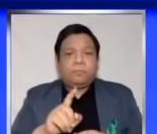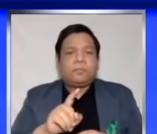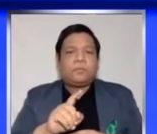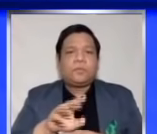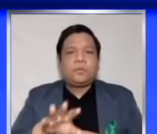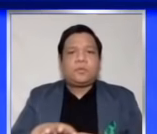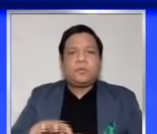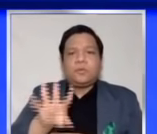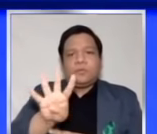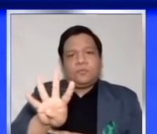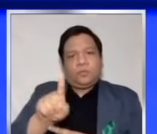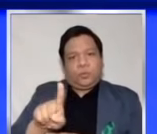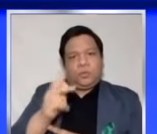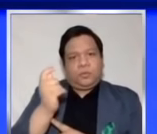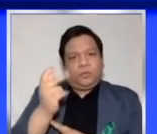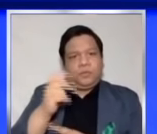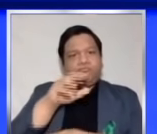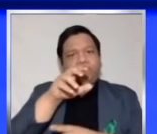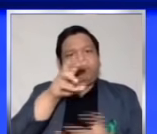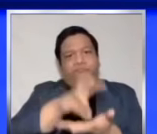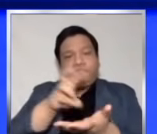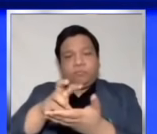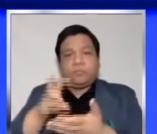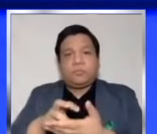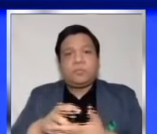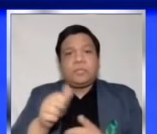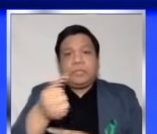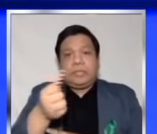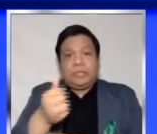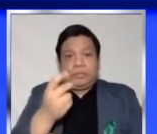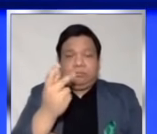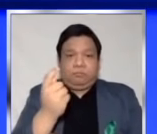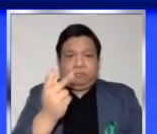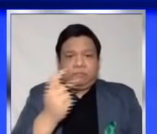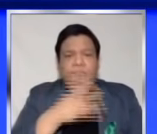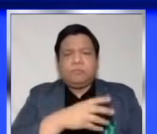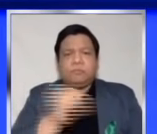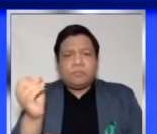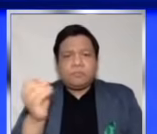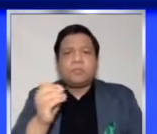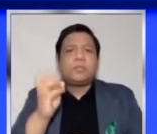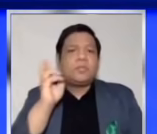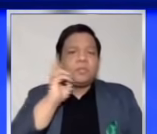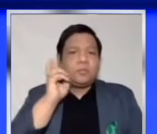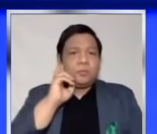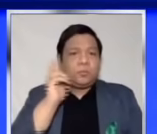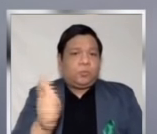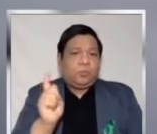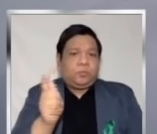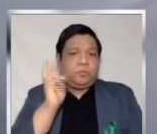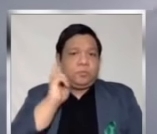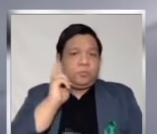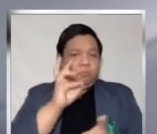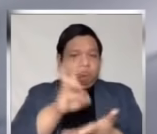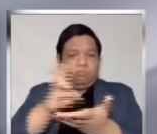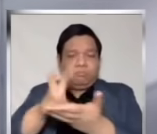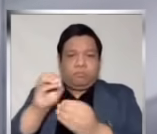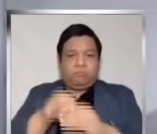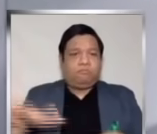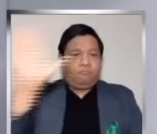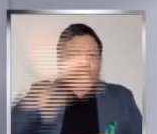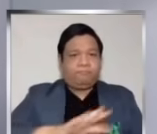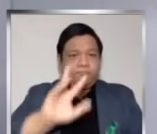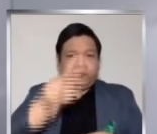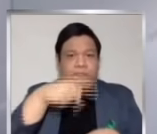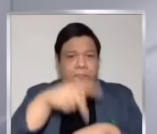station, 10 DTTV station at 23 radio station ng ABS-CBN sa buong bansa. Inutusan din ng